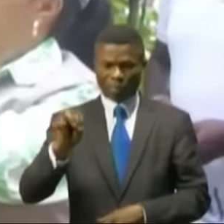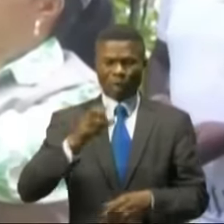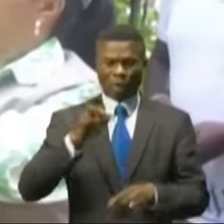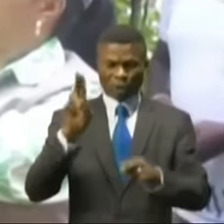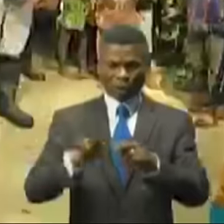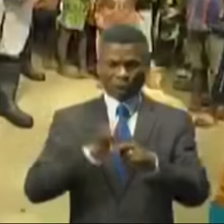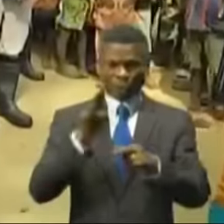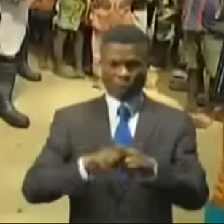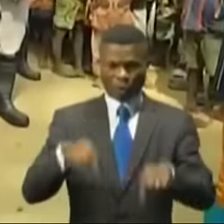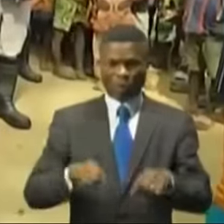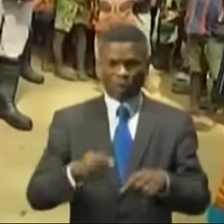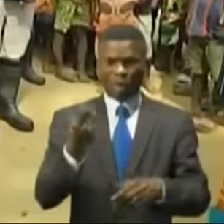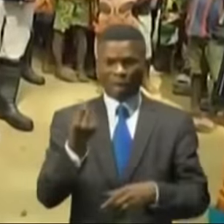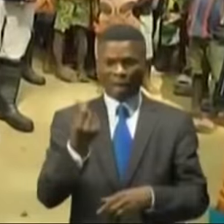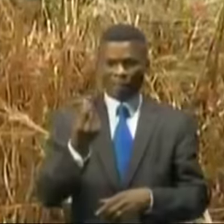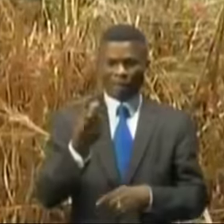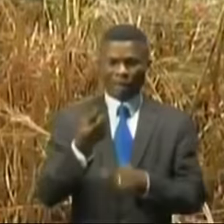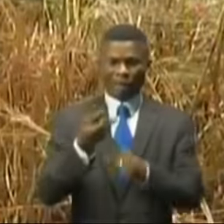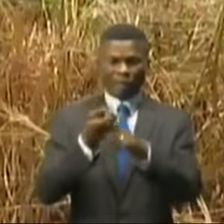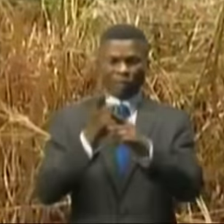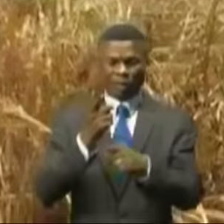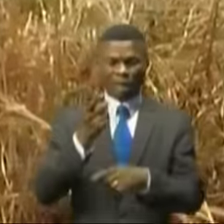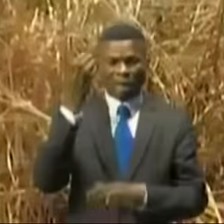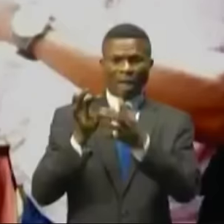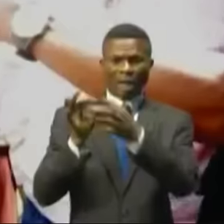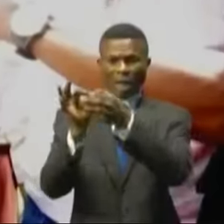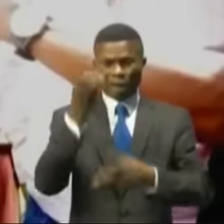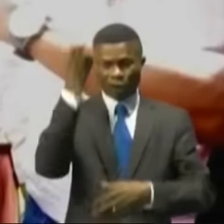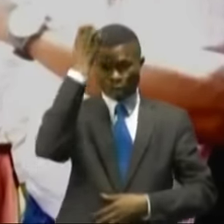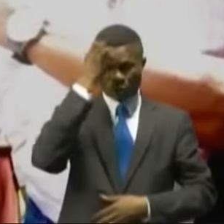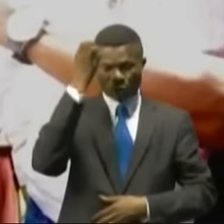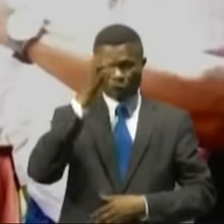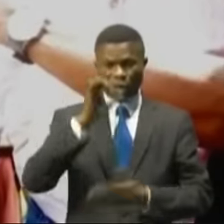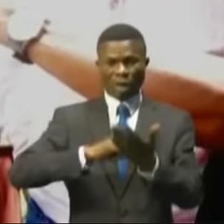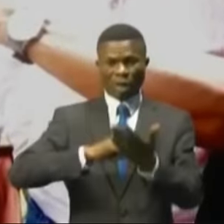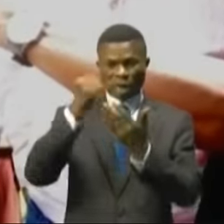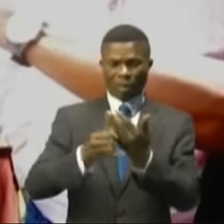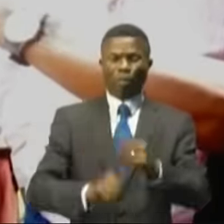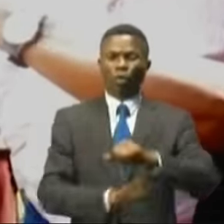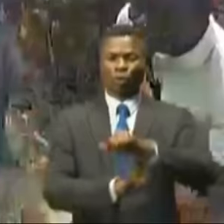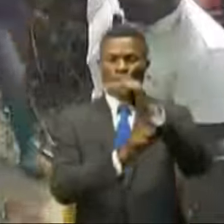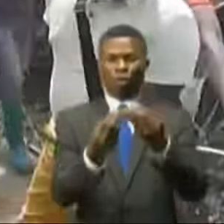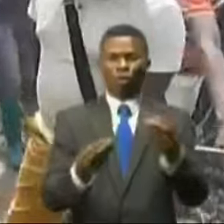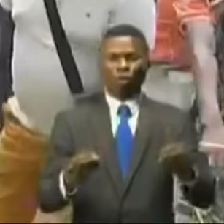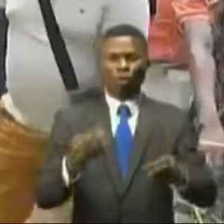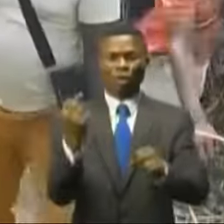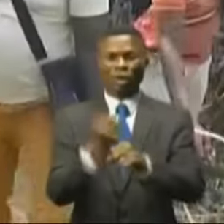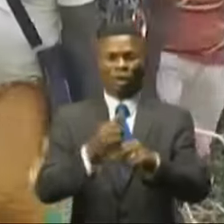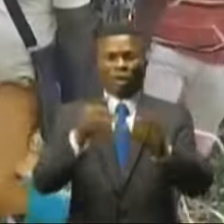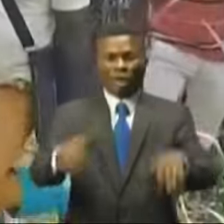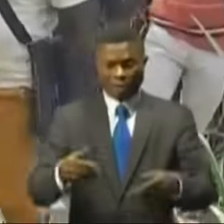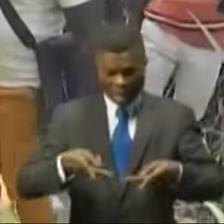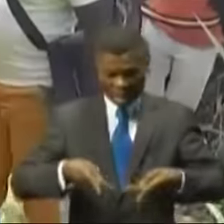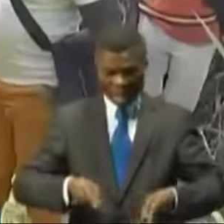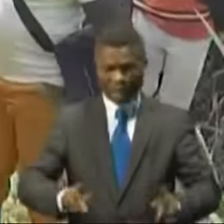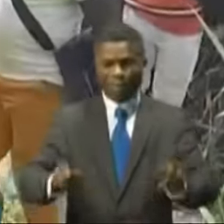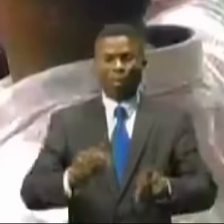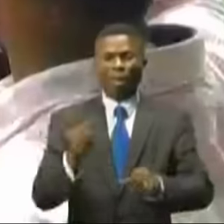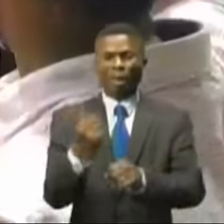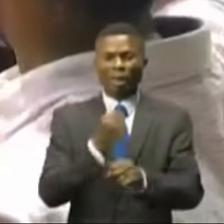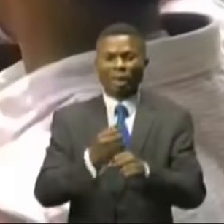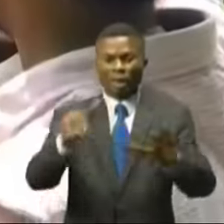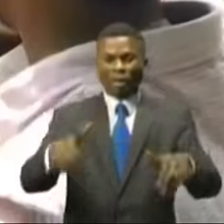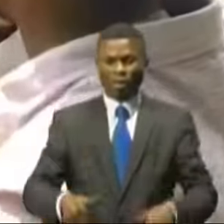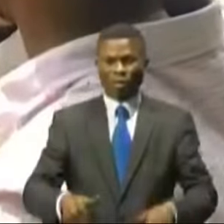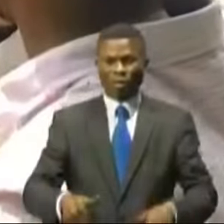à travers un financement de l'Union européenne. Ce projet vient soulager nos producteurs et leur permettre de sortir